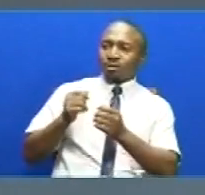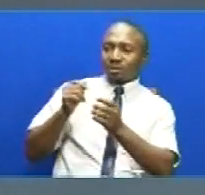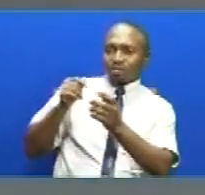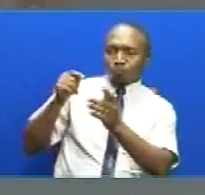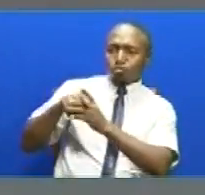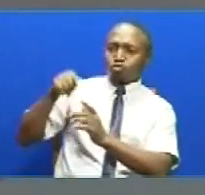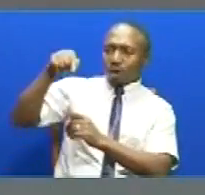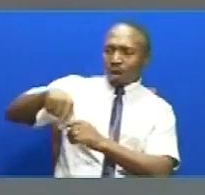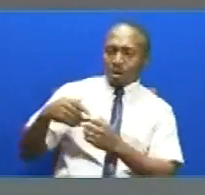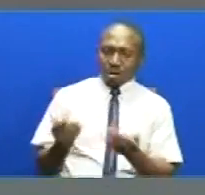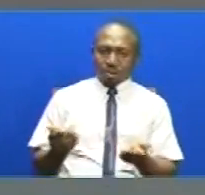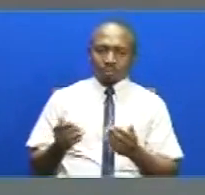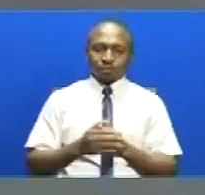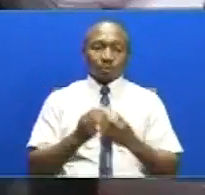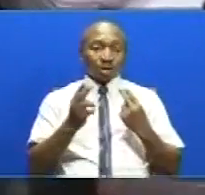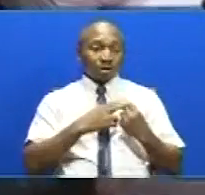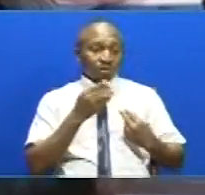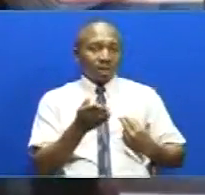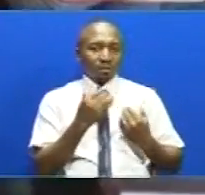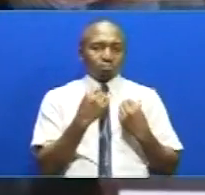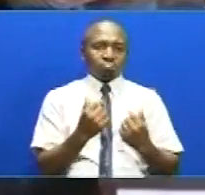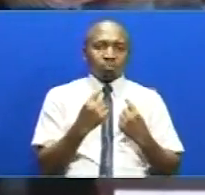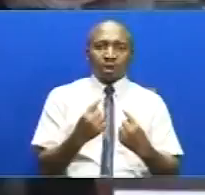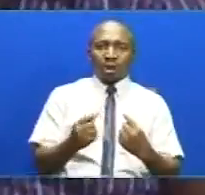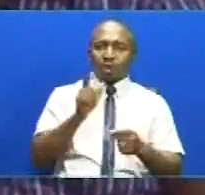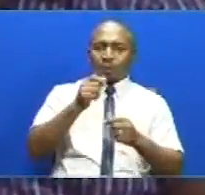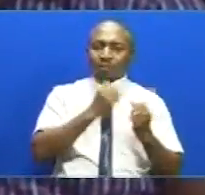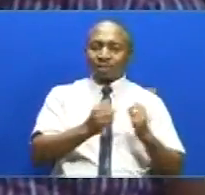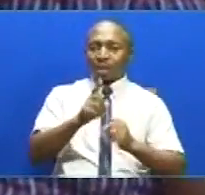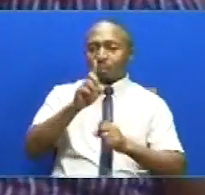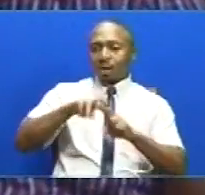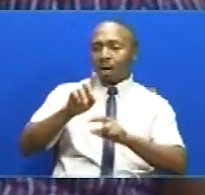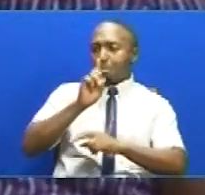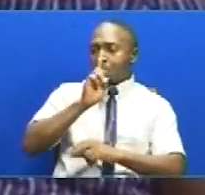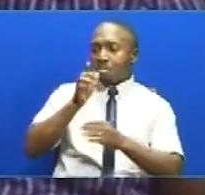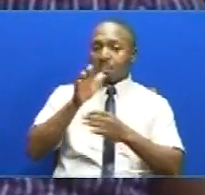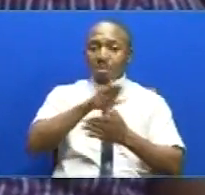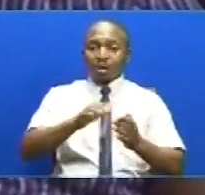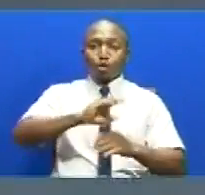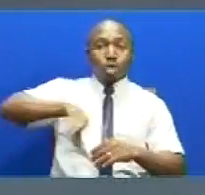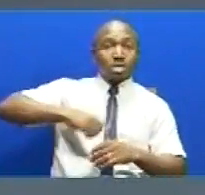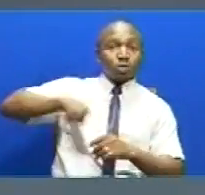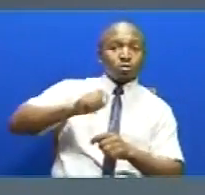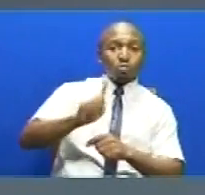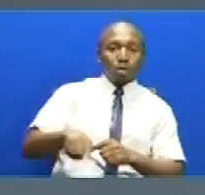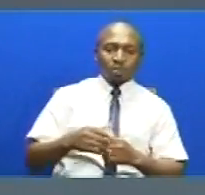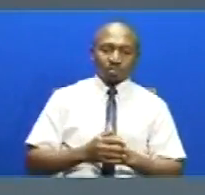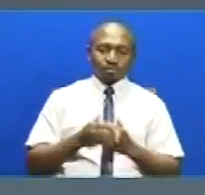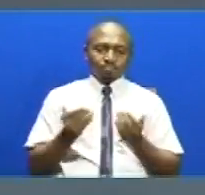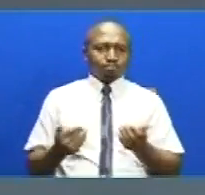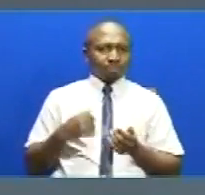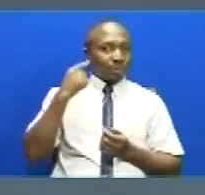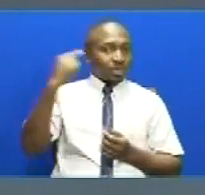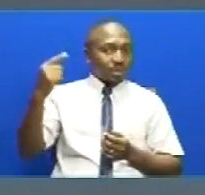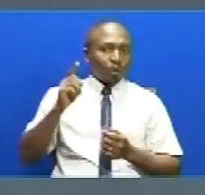hapa. Daktari Gwajima anashangazwa na ukimya wa watendaji katika maeneo yaliyohusishwa na wizi huo. Mimi nasikia kuna wizi